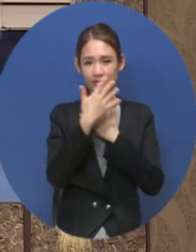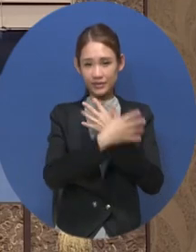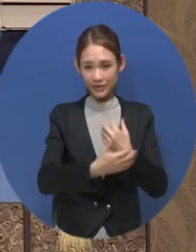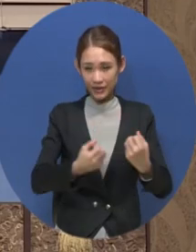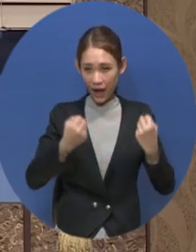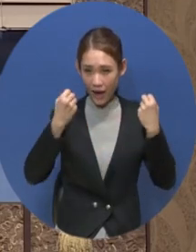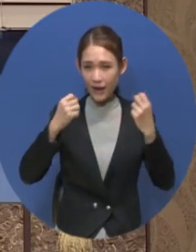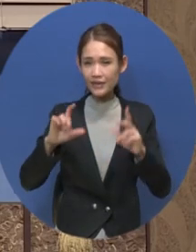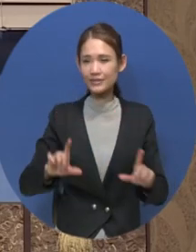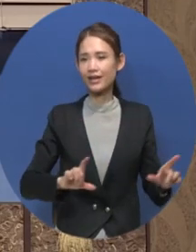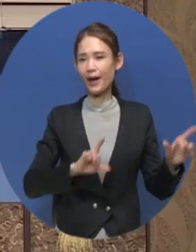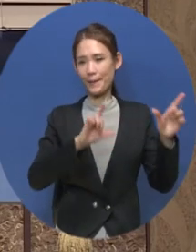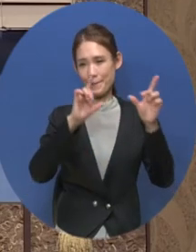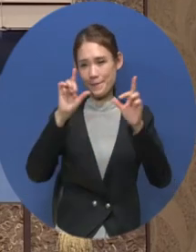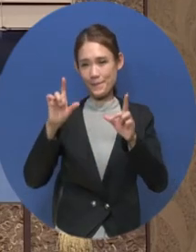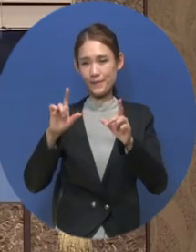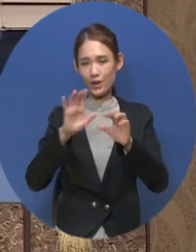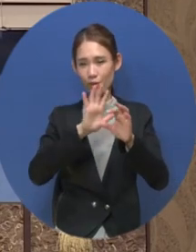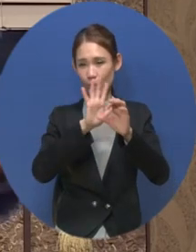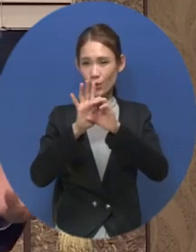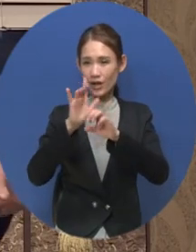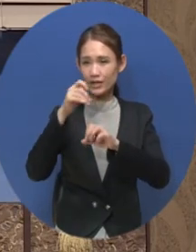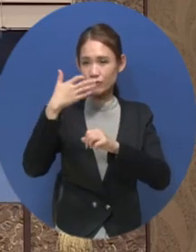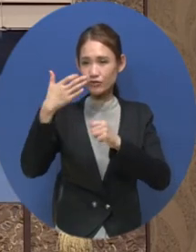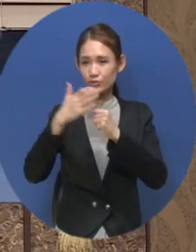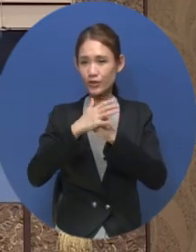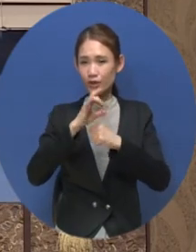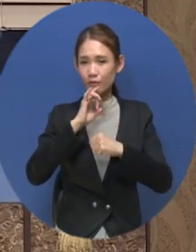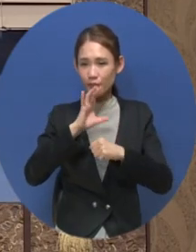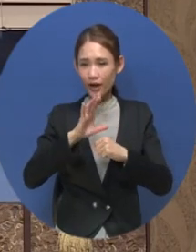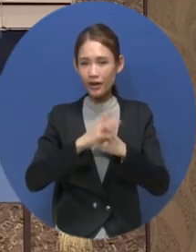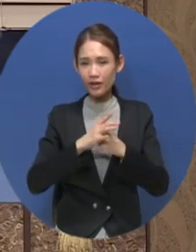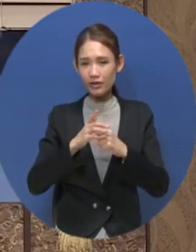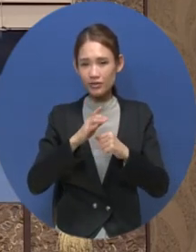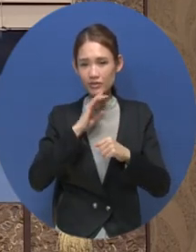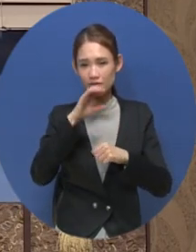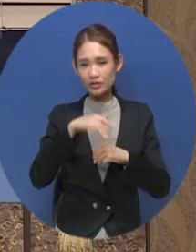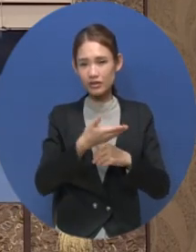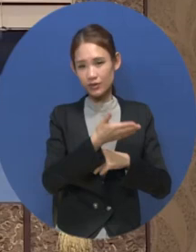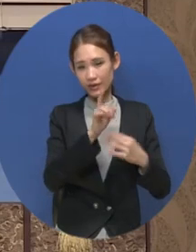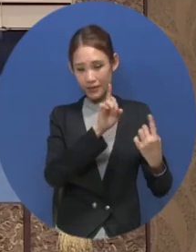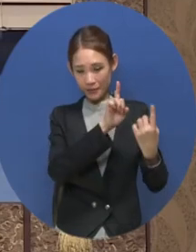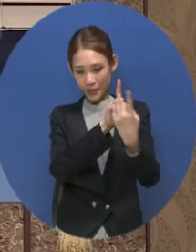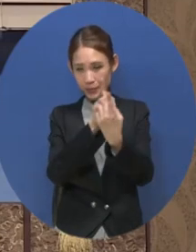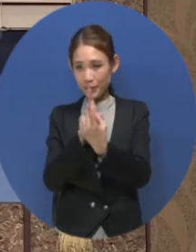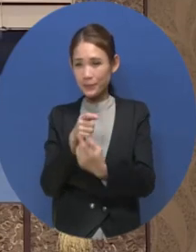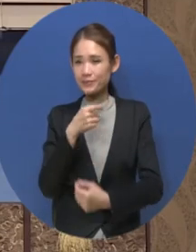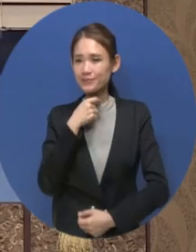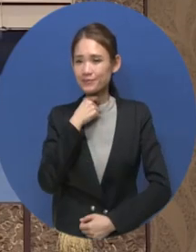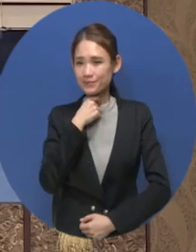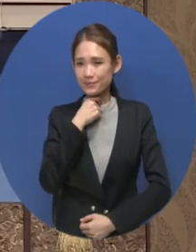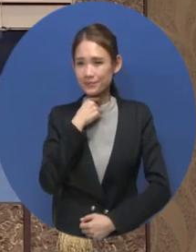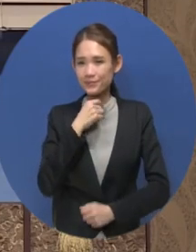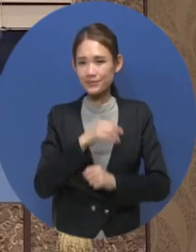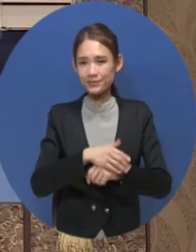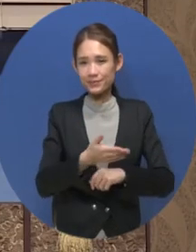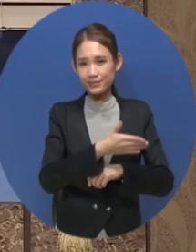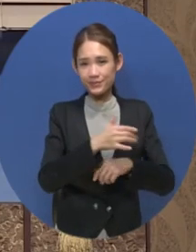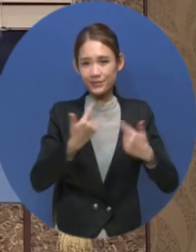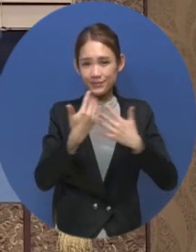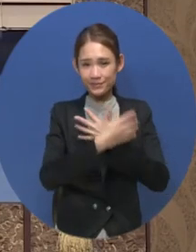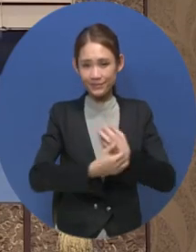삶을 찾으시고 코로나가 풀리면 현장에서 우리 여러분들 함께 만날 수 있었으면 좋겠습니다. 여러분